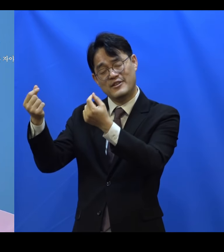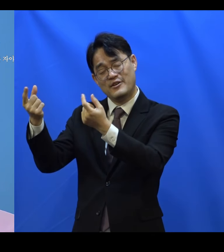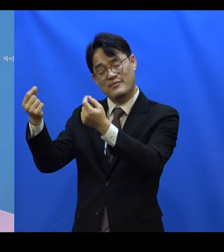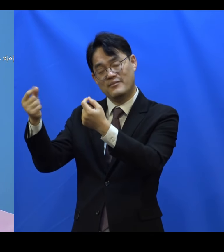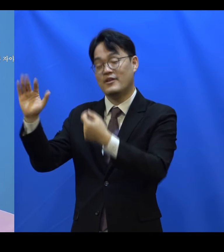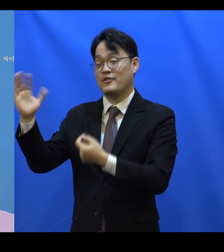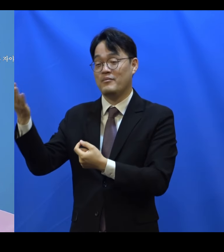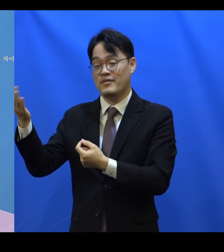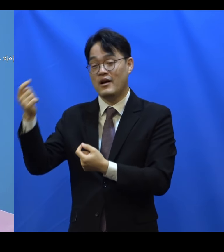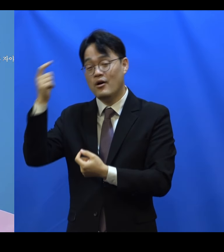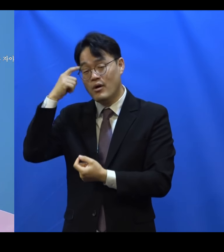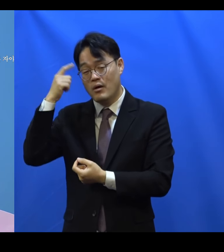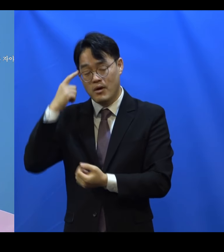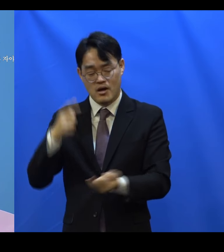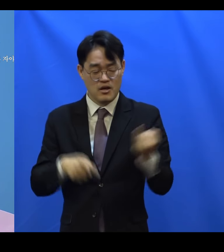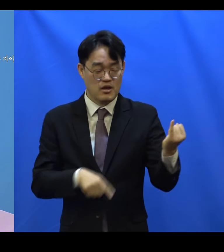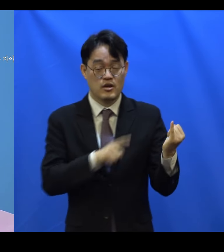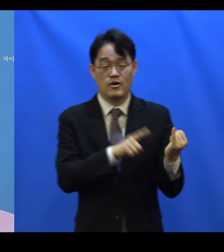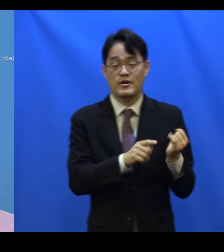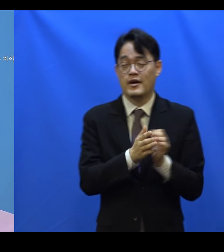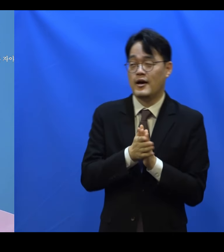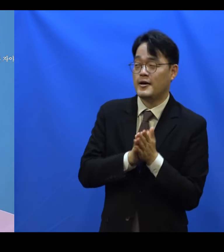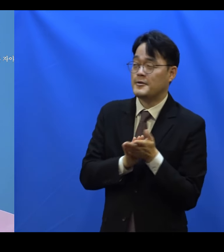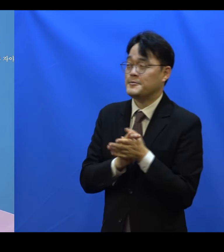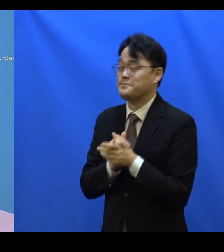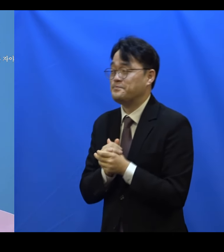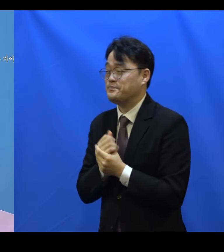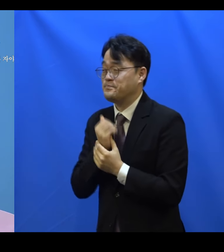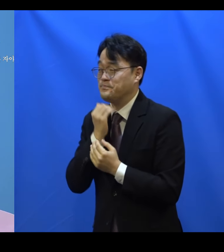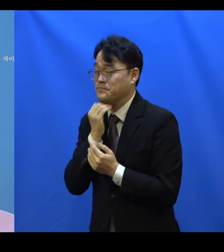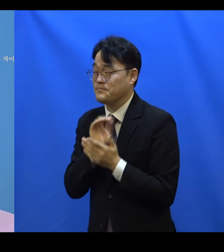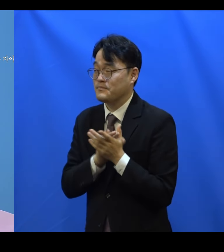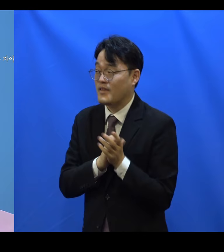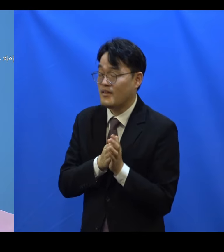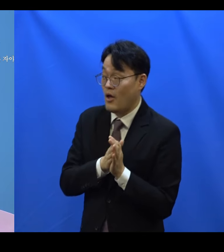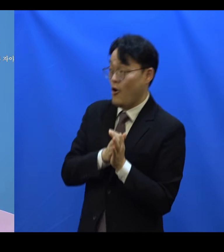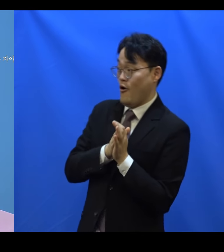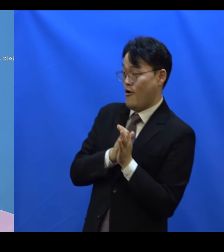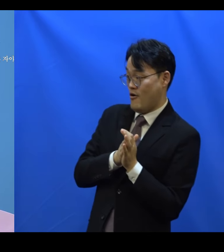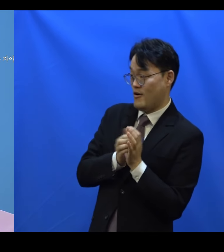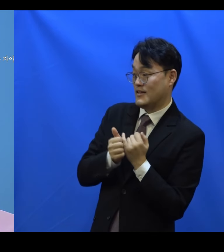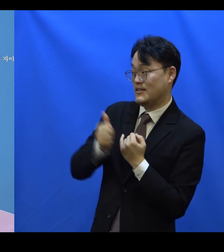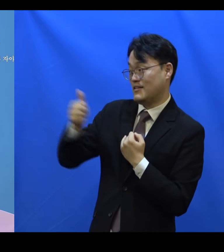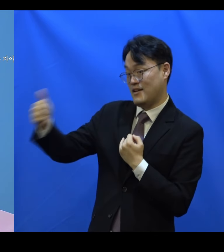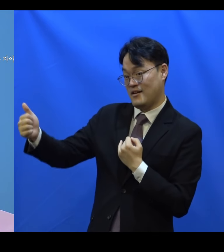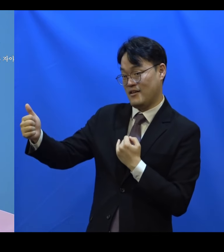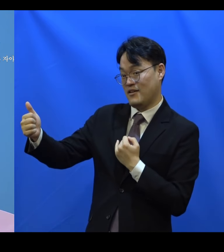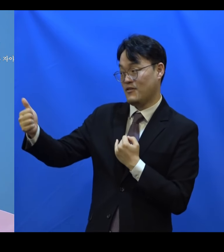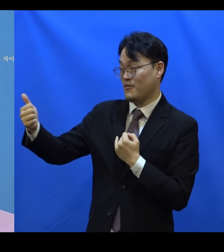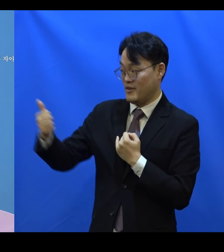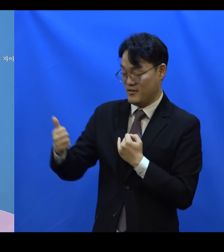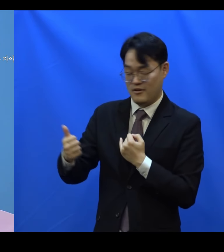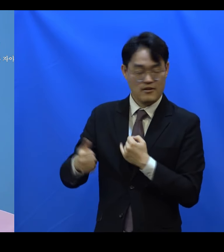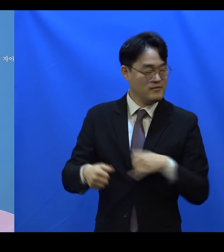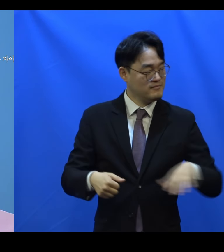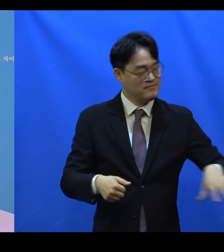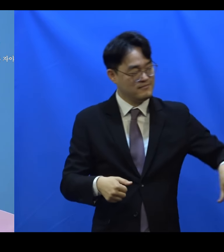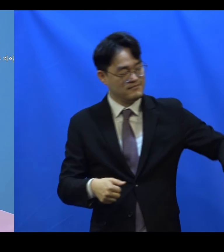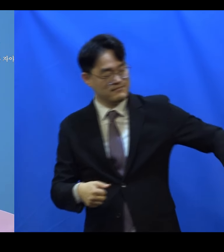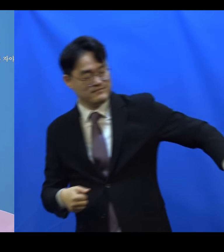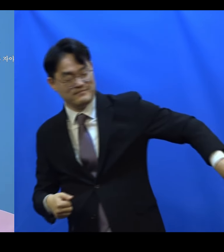기다려왔던 그가, 그 신랑이 나를 손을 잡고, 그 손 잡을 때부터 얼마나 떨리겠어,